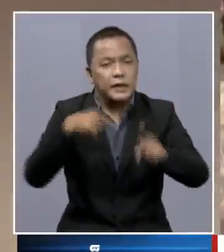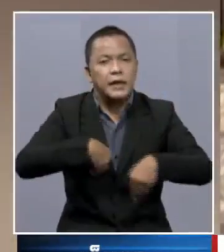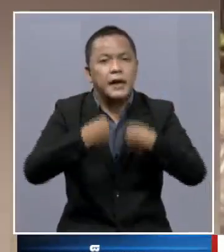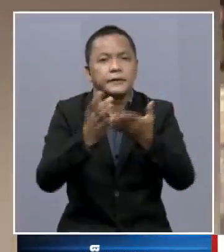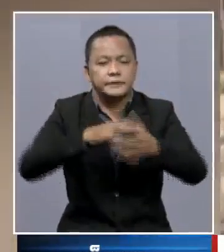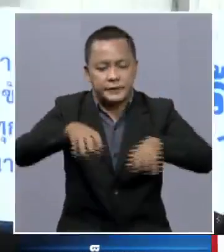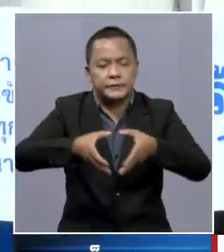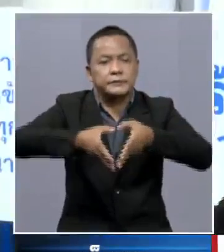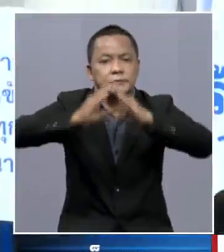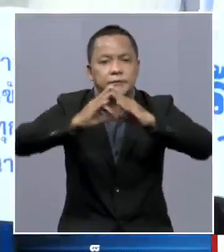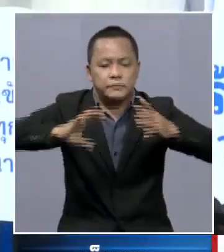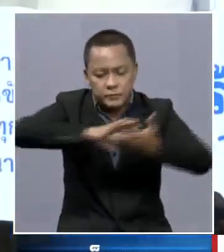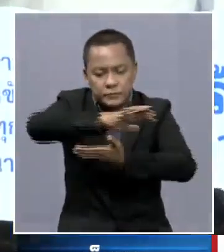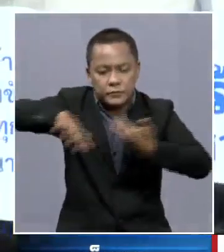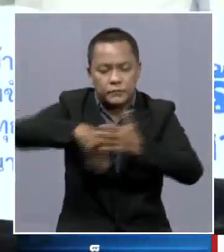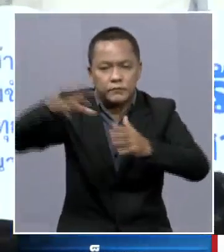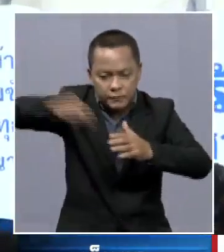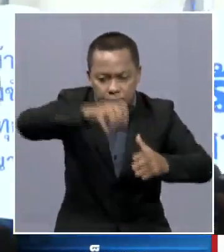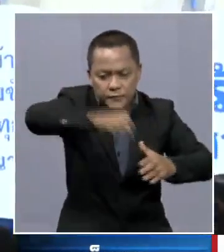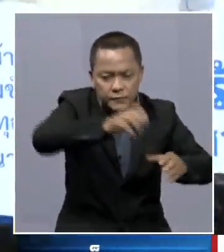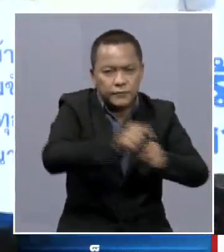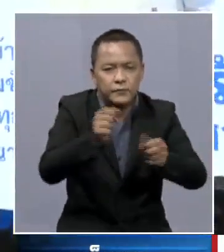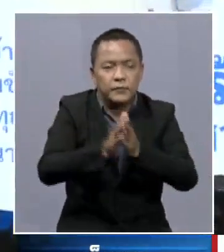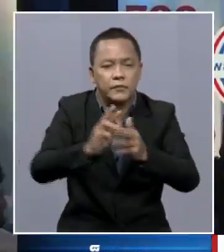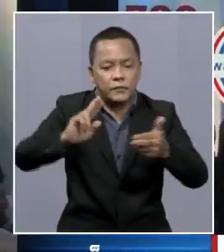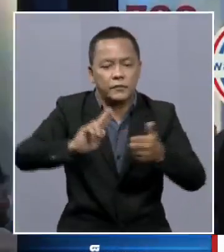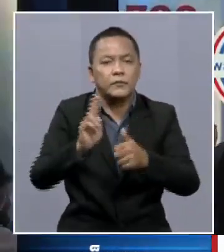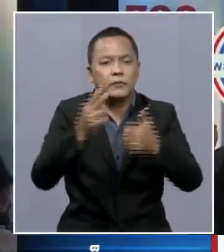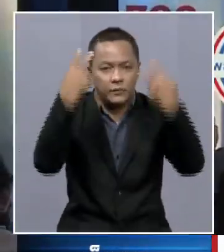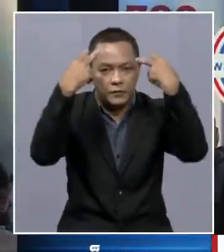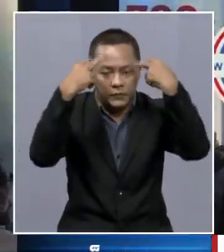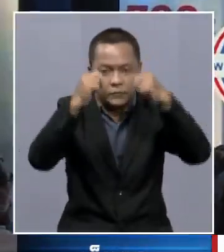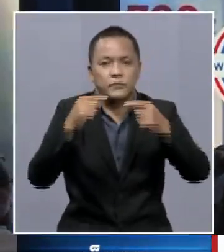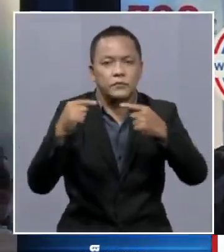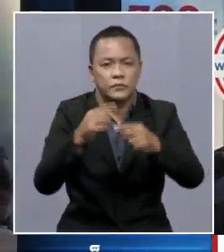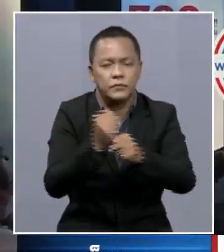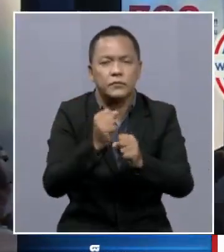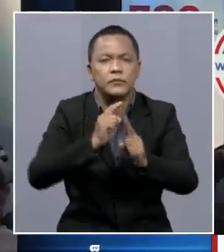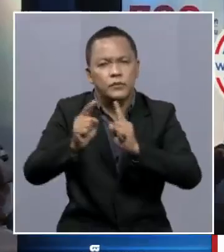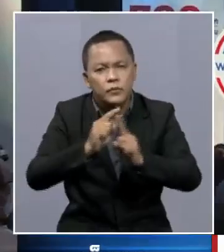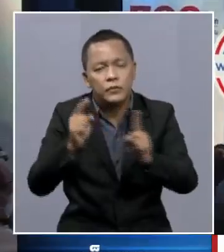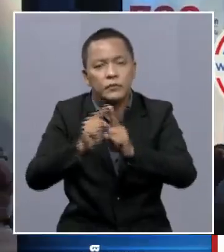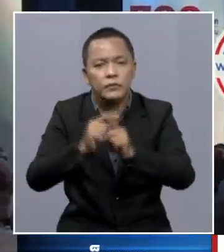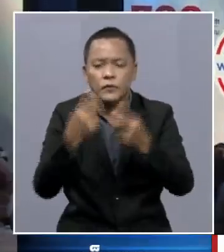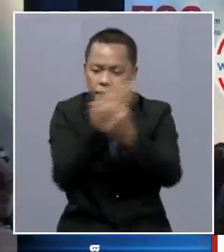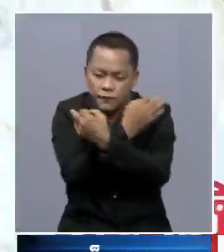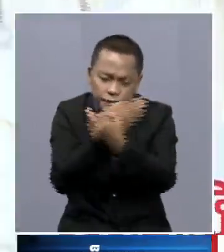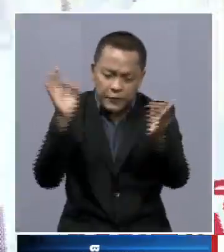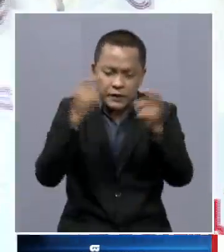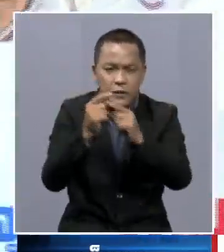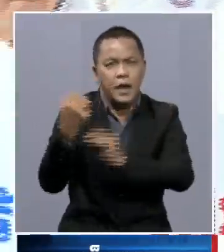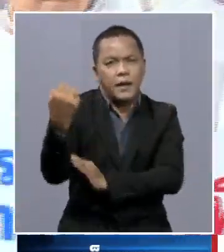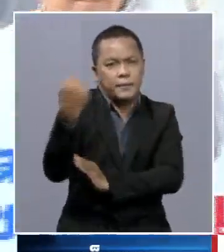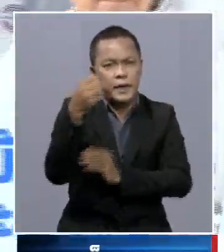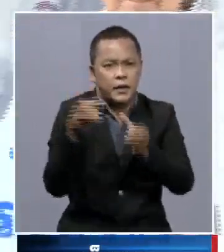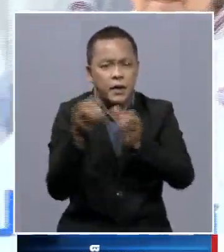ให้มีการจดตั้งรัฐบาลผสมจากคั่วทุกสีที่มีบิกป้อเป็นายกรัฐมุตรีท่อยคำไม่วาจะเป็นเศรศรีนิยม อำ